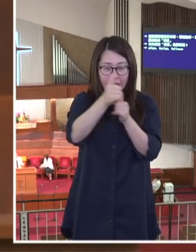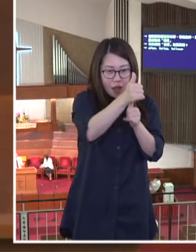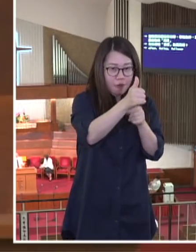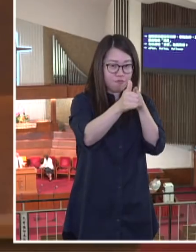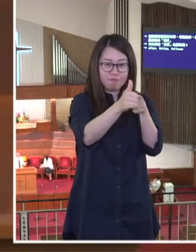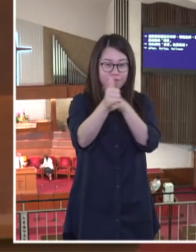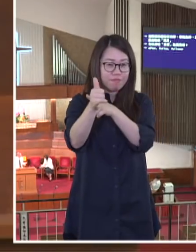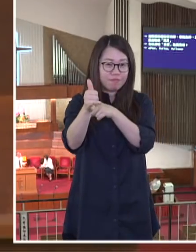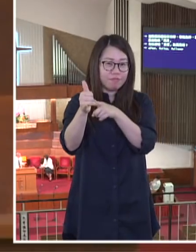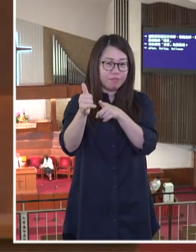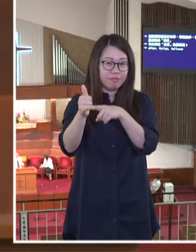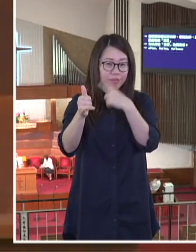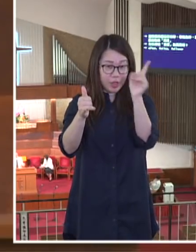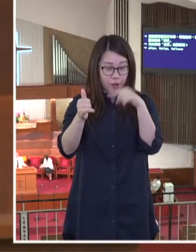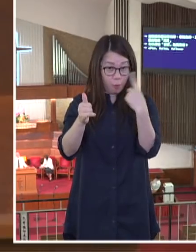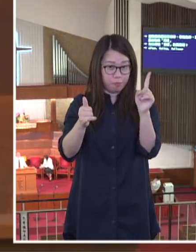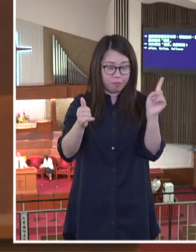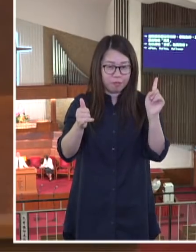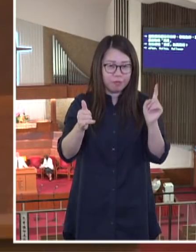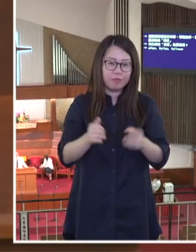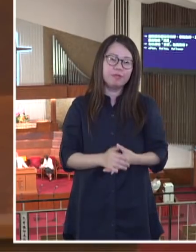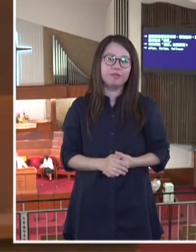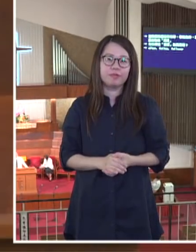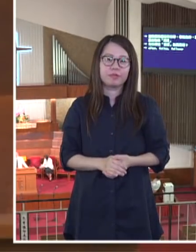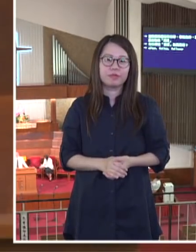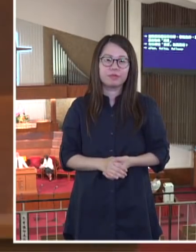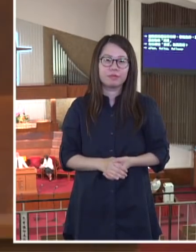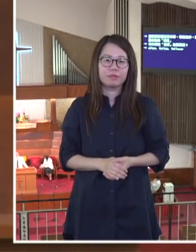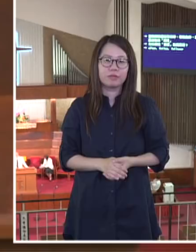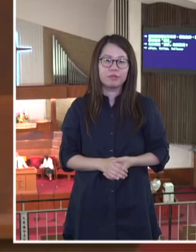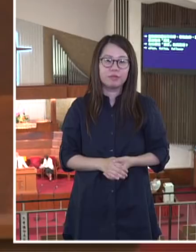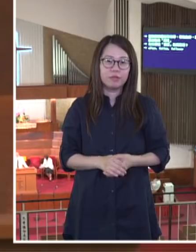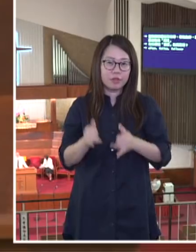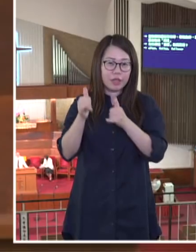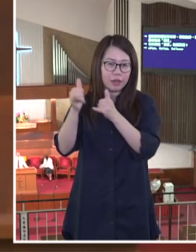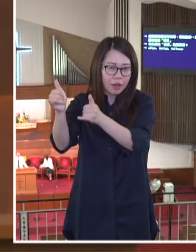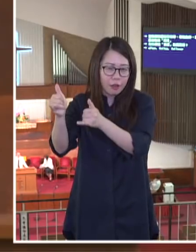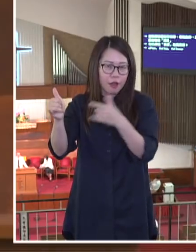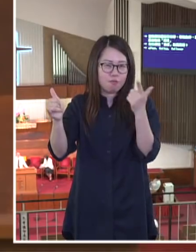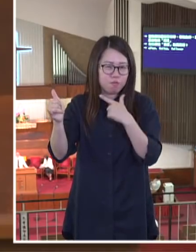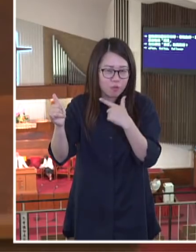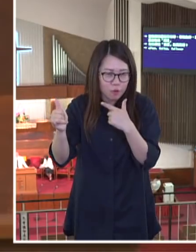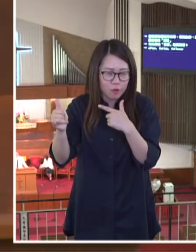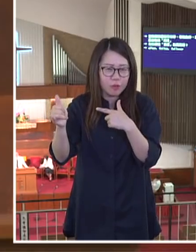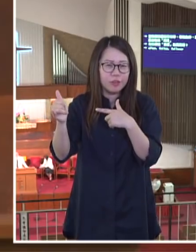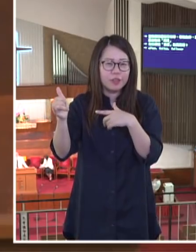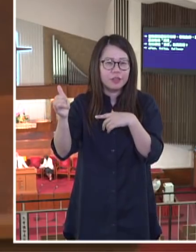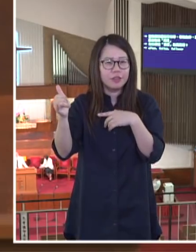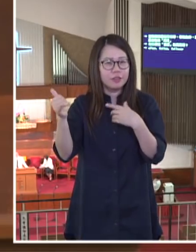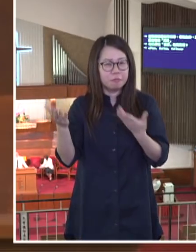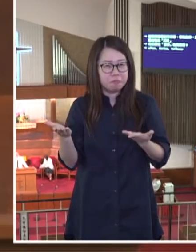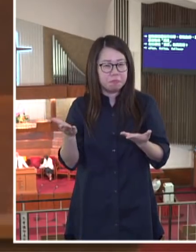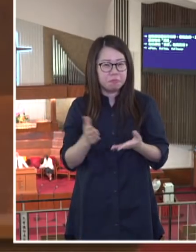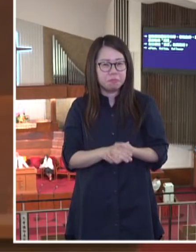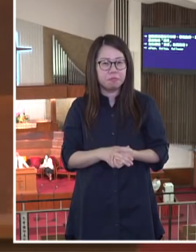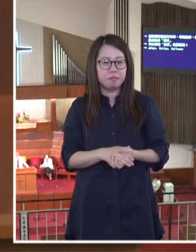家唔做 follower 或者唔想 follower， 唔想多啲 follower 嘅，吓？大